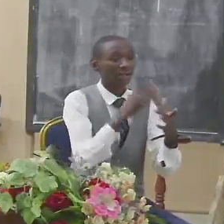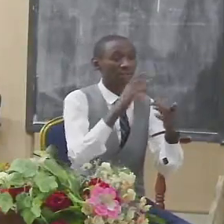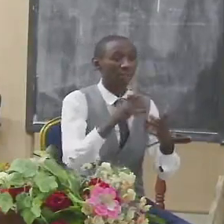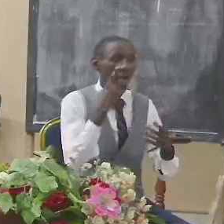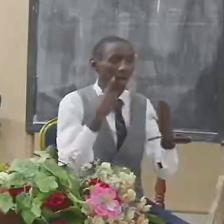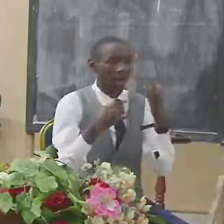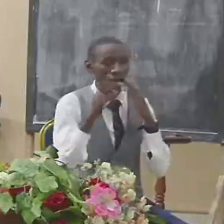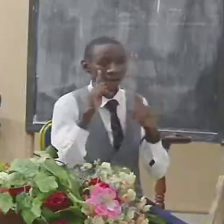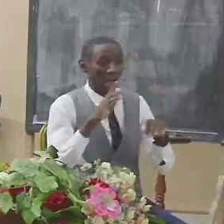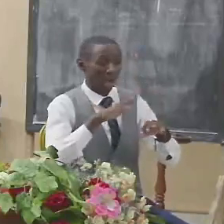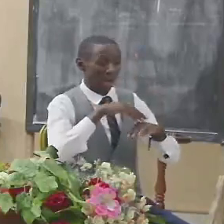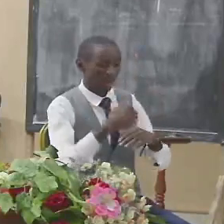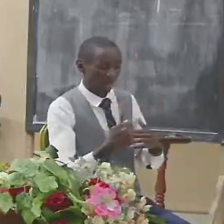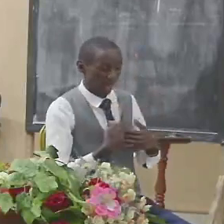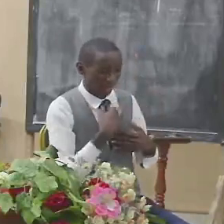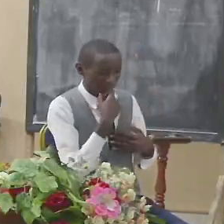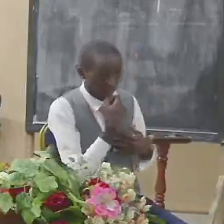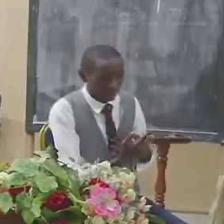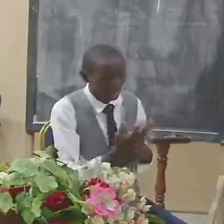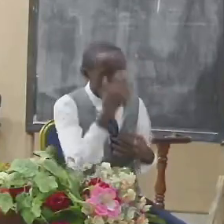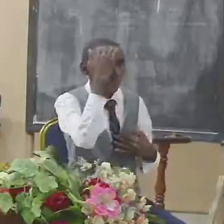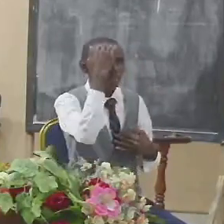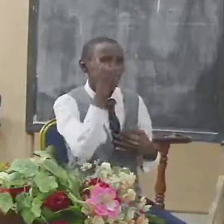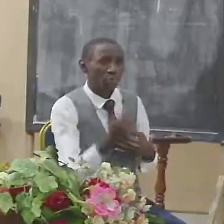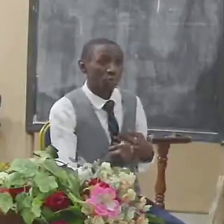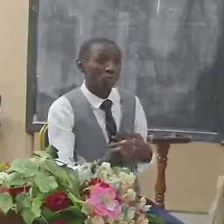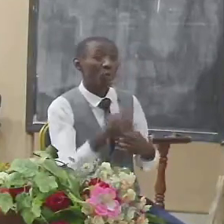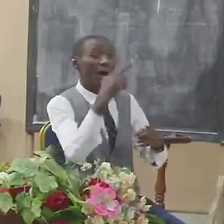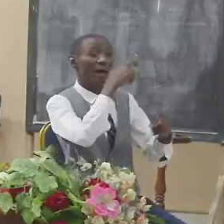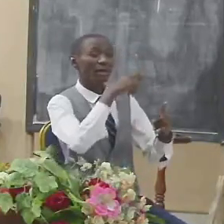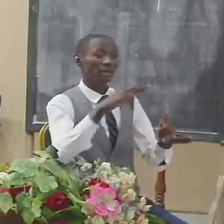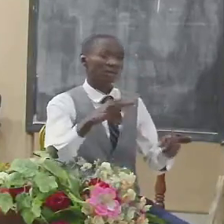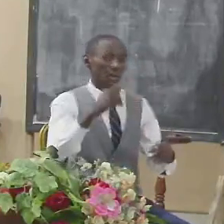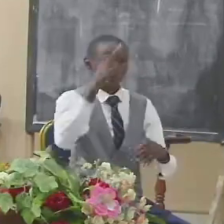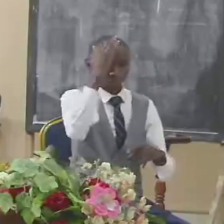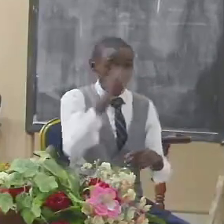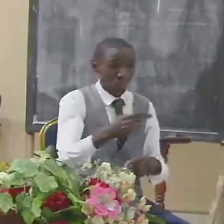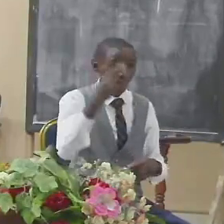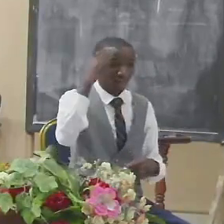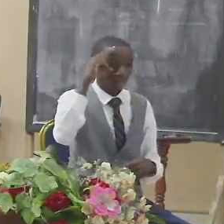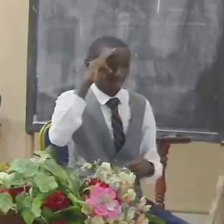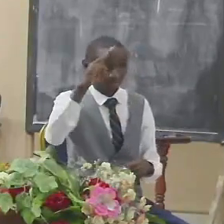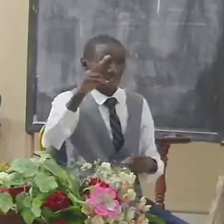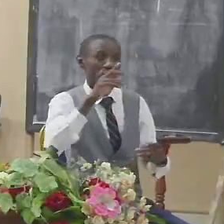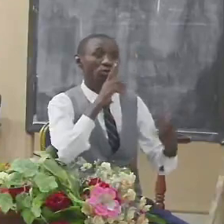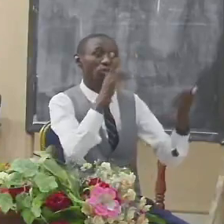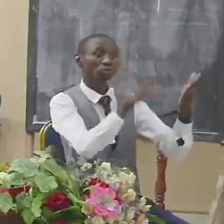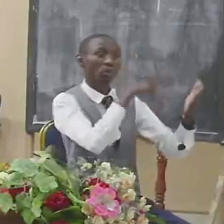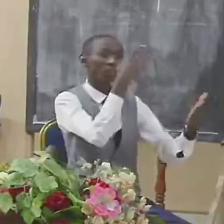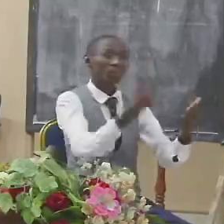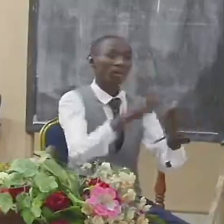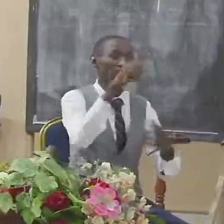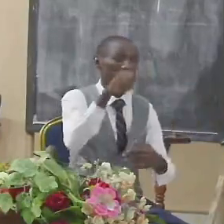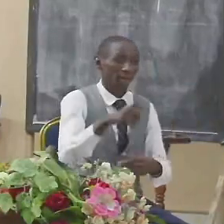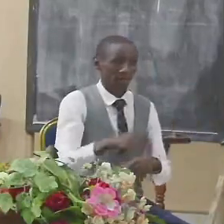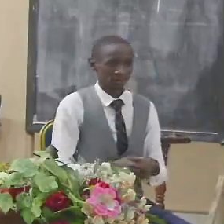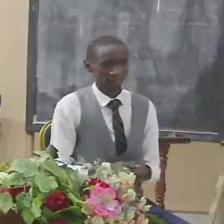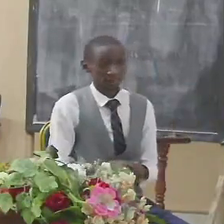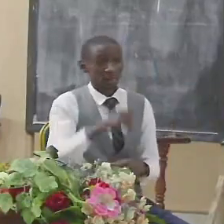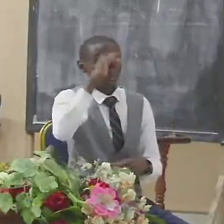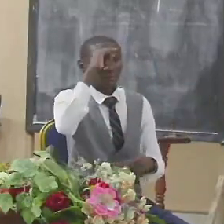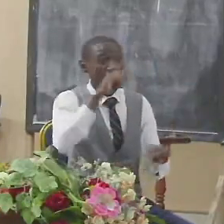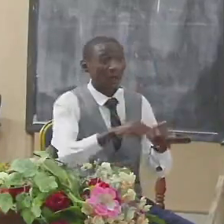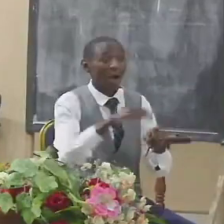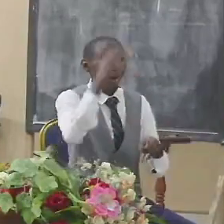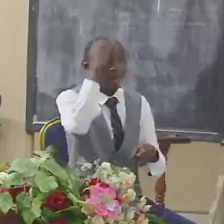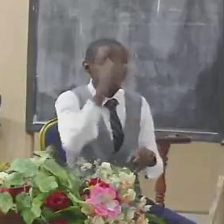ya kilio. Il a dit. Akaimba. Pourquoi les héros sont tombés? Kwa nini mashujaa wameanguka? Ndugu. Pourquoi